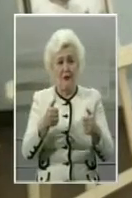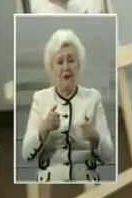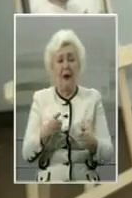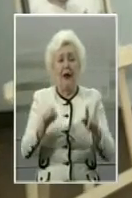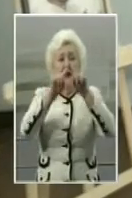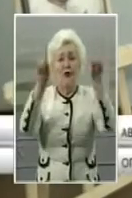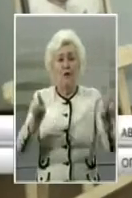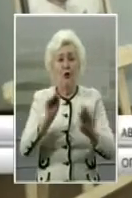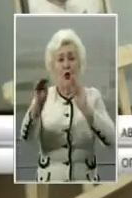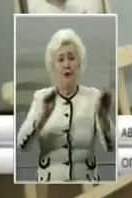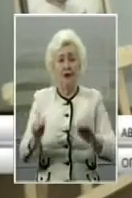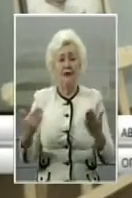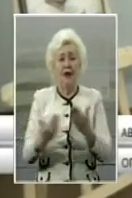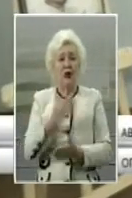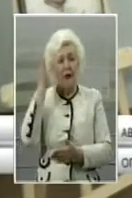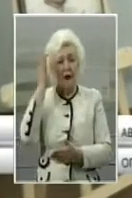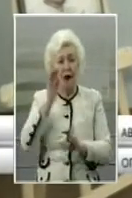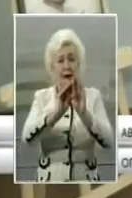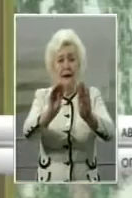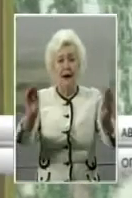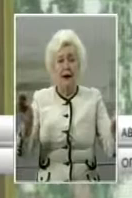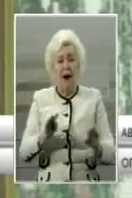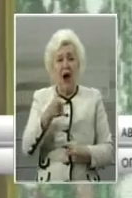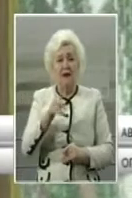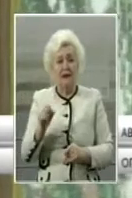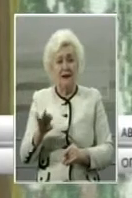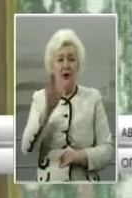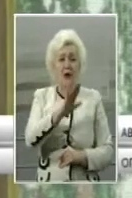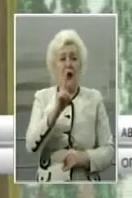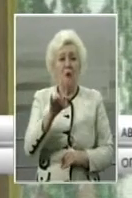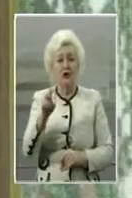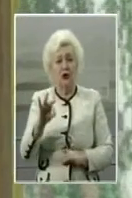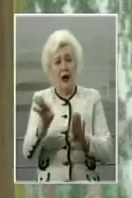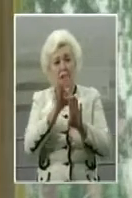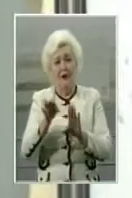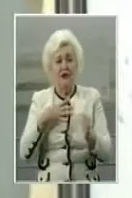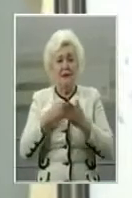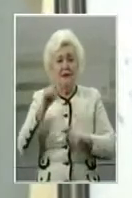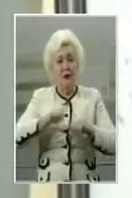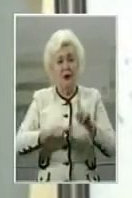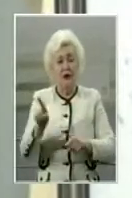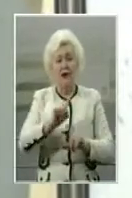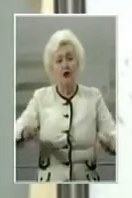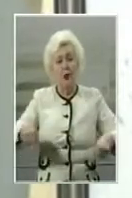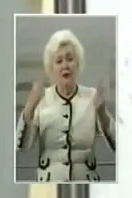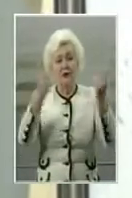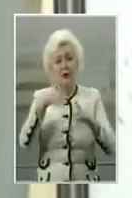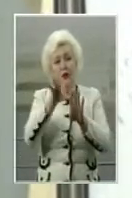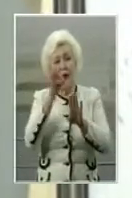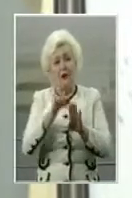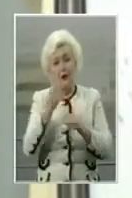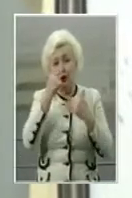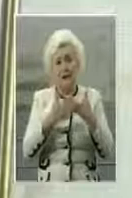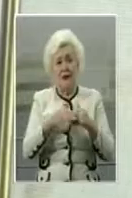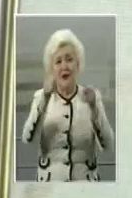На портретах, виставлених у Новокаховській галереї Гавдзинського, Валентина Камишна вишила своїх рідних. Щоб створювати вишивки, наближені